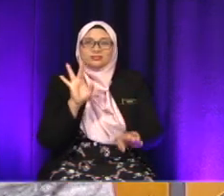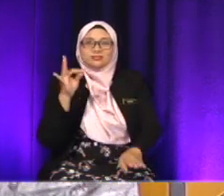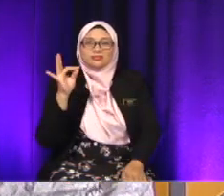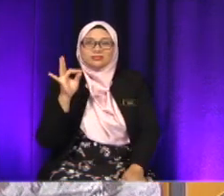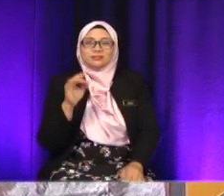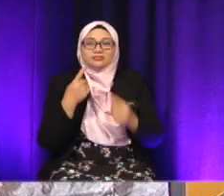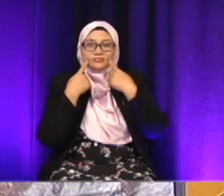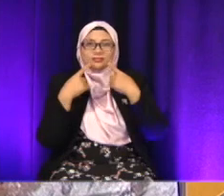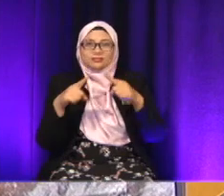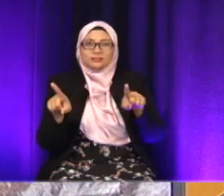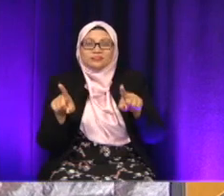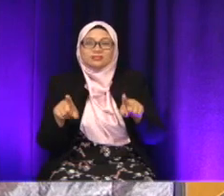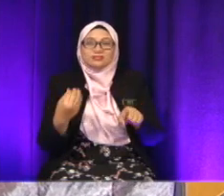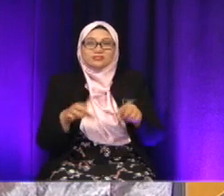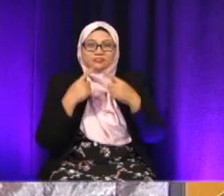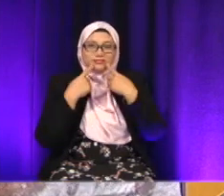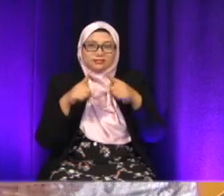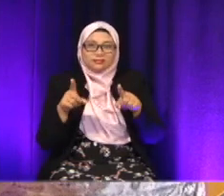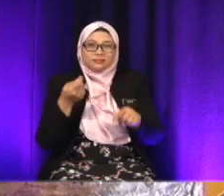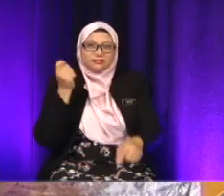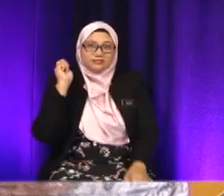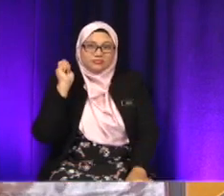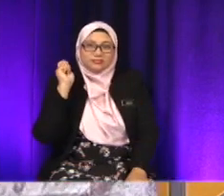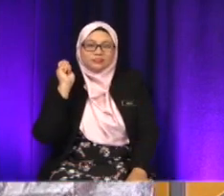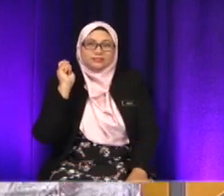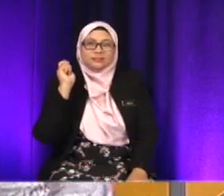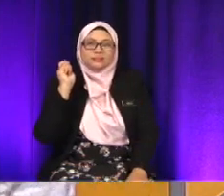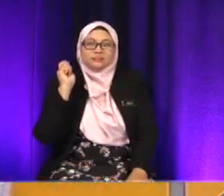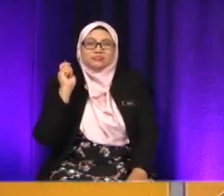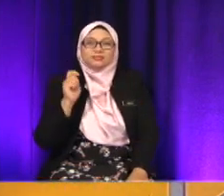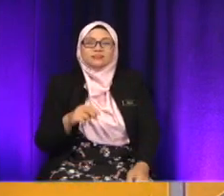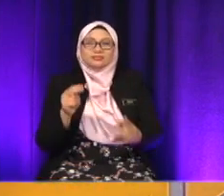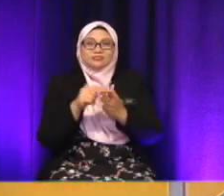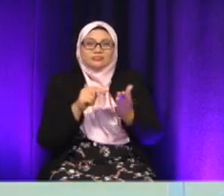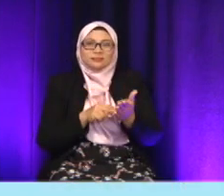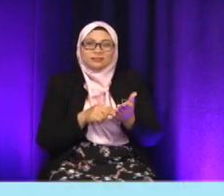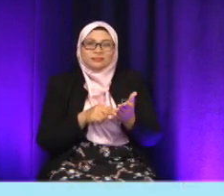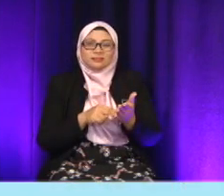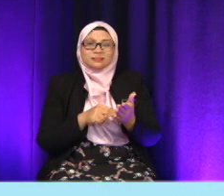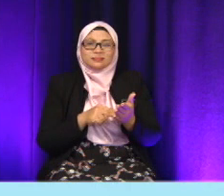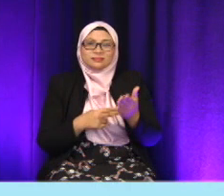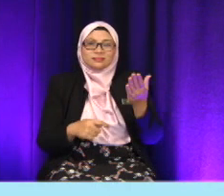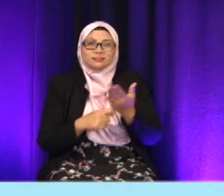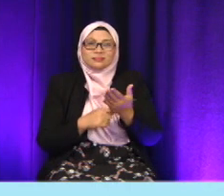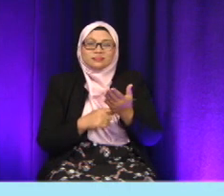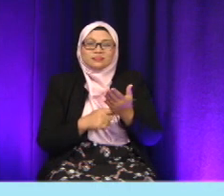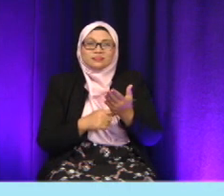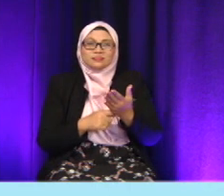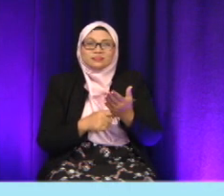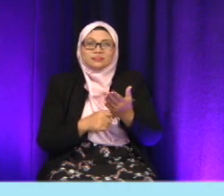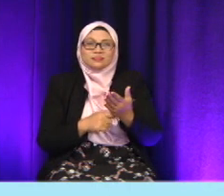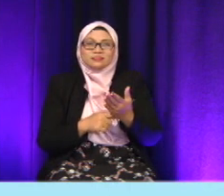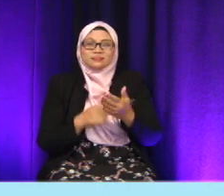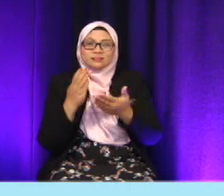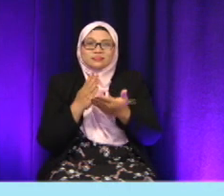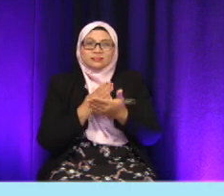Japan Ya sudah jawab tadi Angeline punah jawab nilai hasil tambah senilai pertama akan dipulangkan ke